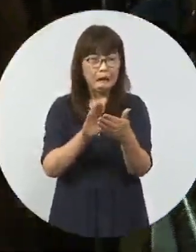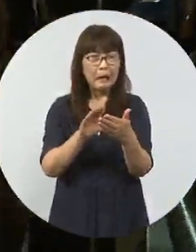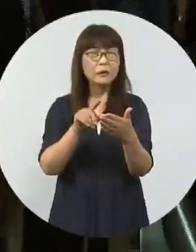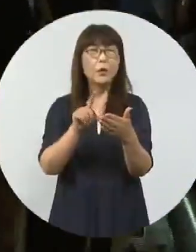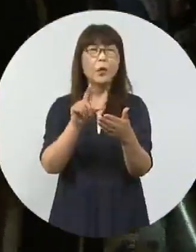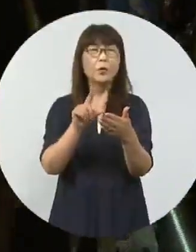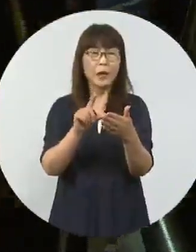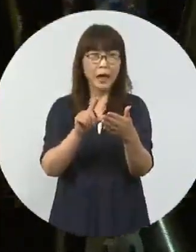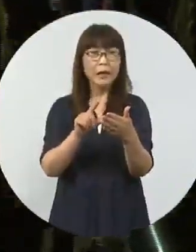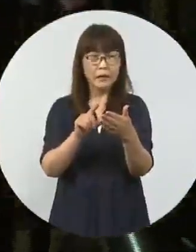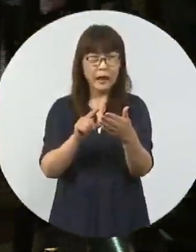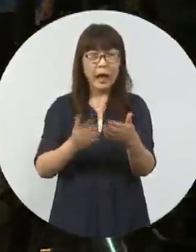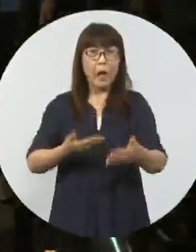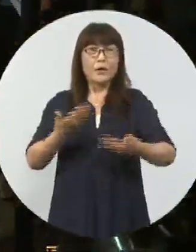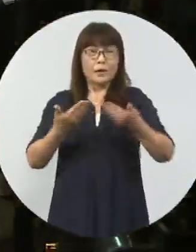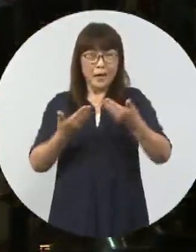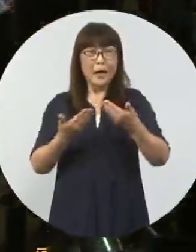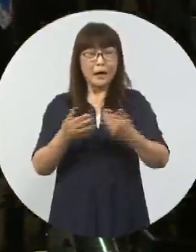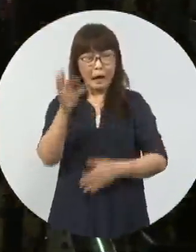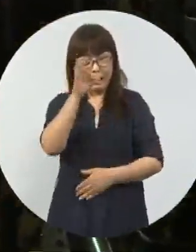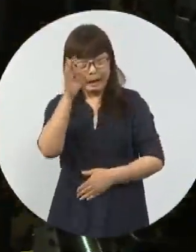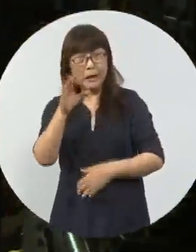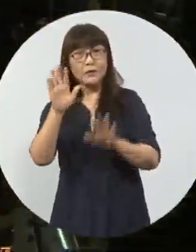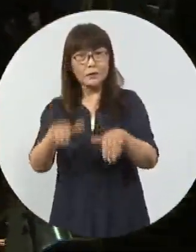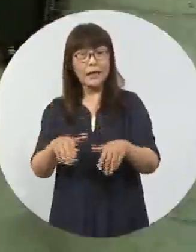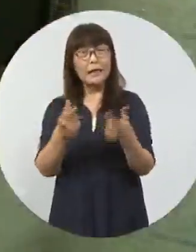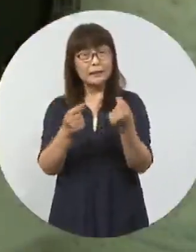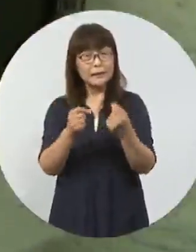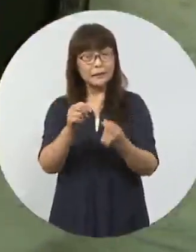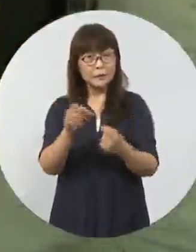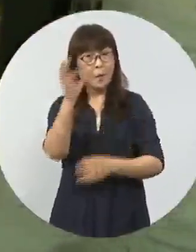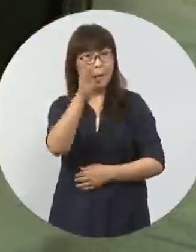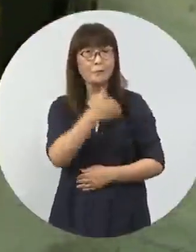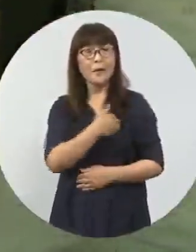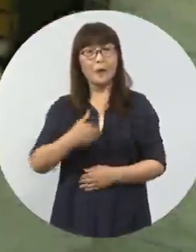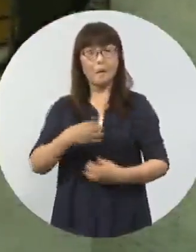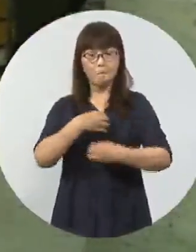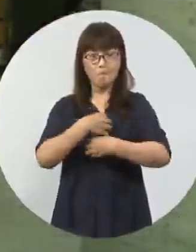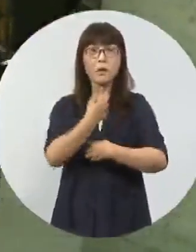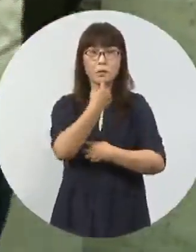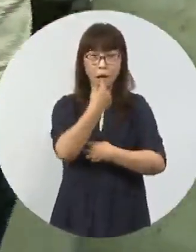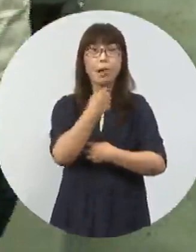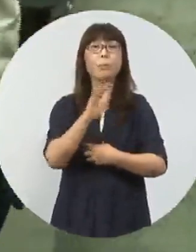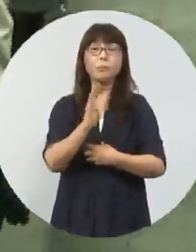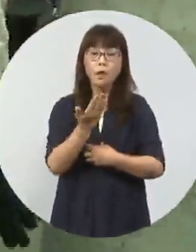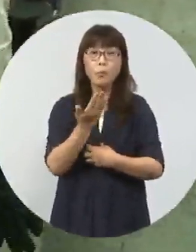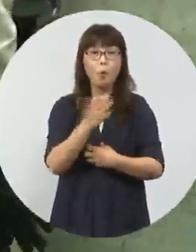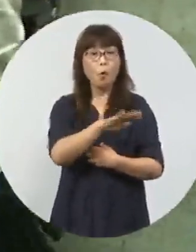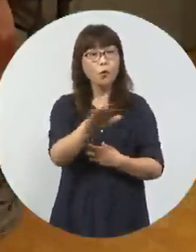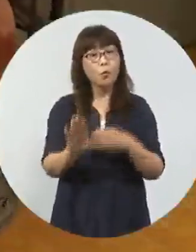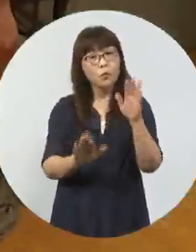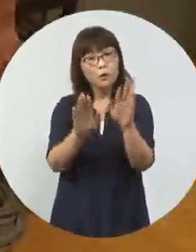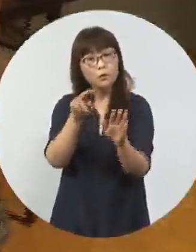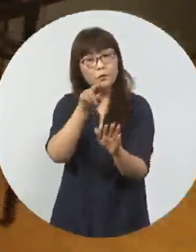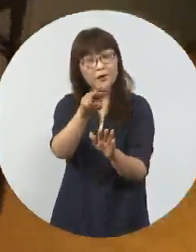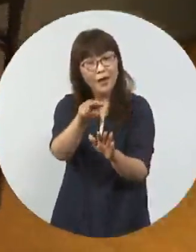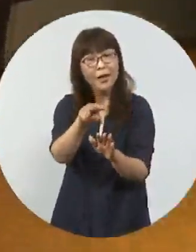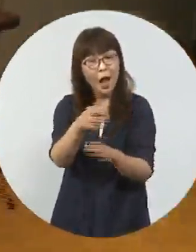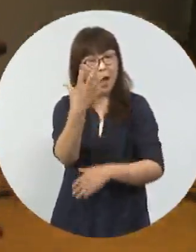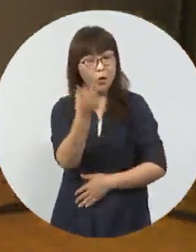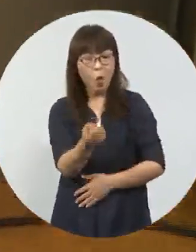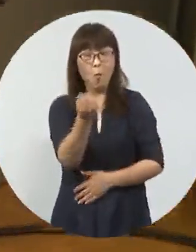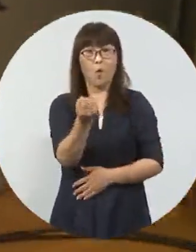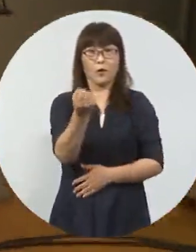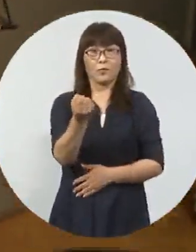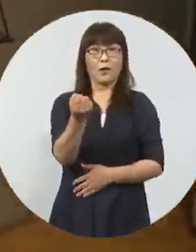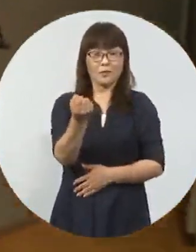駆け足でこう階段を上ったり上がったりしてしっかり見えたかどうかちょっと心配だったんですけど、まあ、目の前にいる子どもたちは非常に興味を持